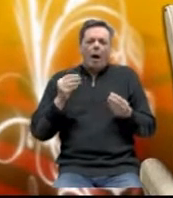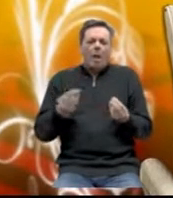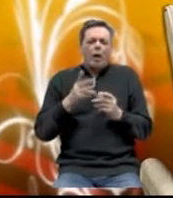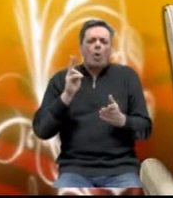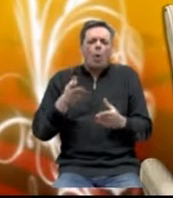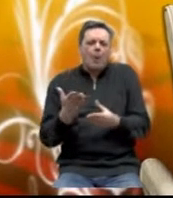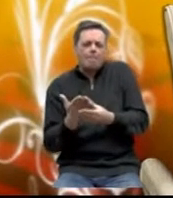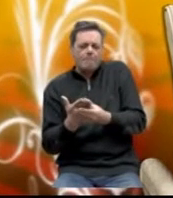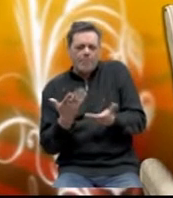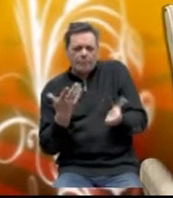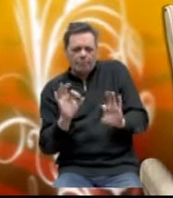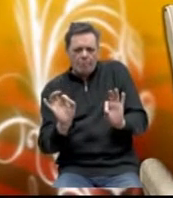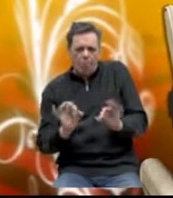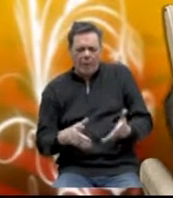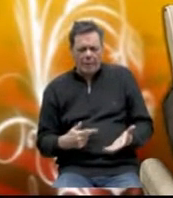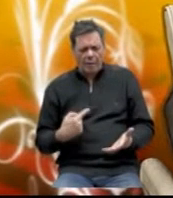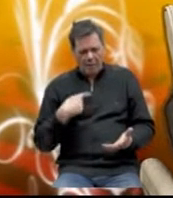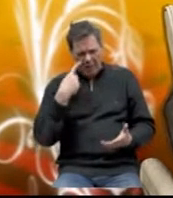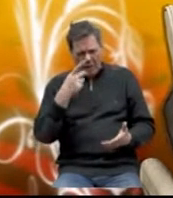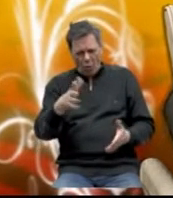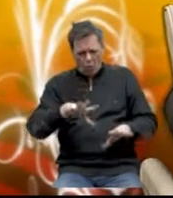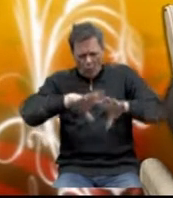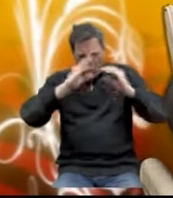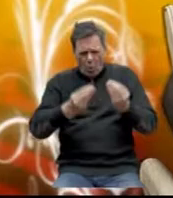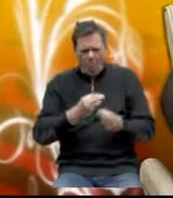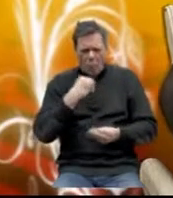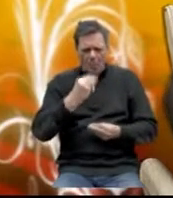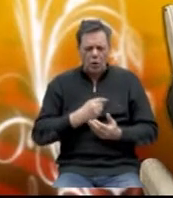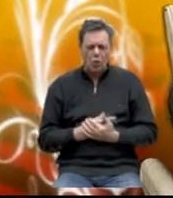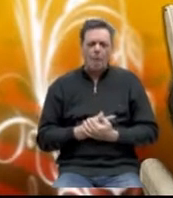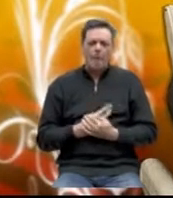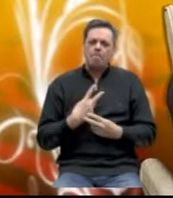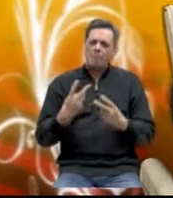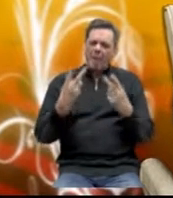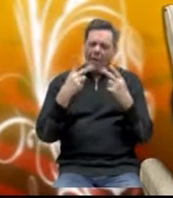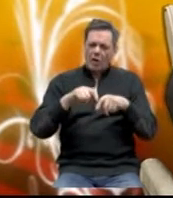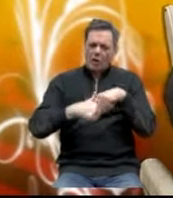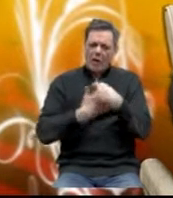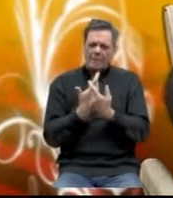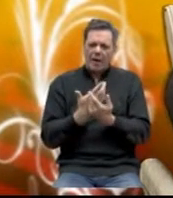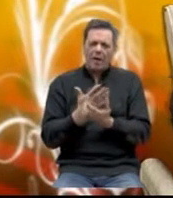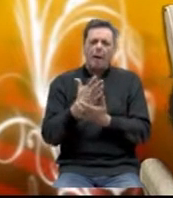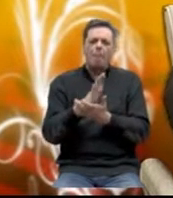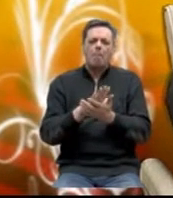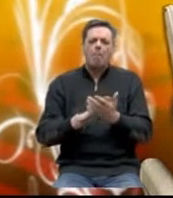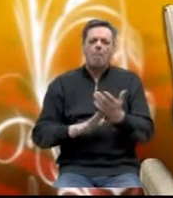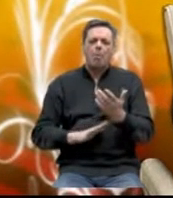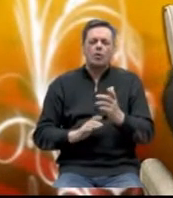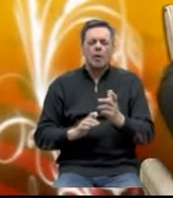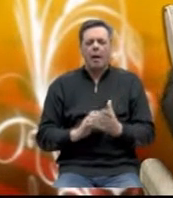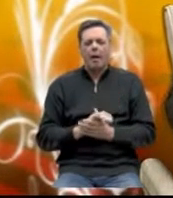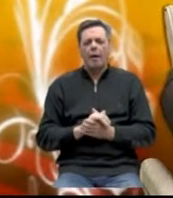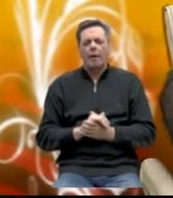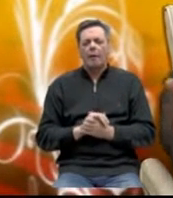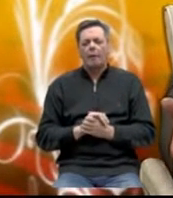prilagoditi. Tako da, gledajući tu čitavu priču, najvažnija stvar počinje zapravo uvijek